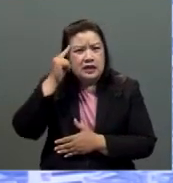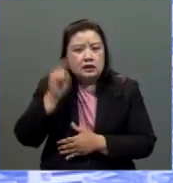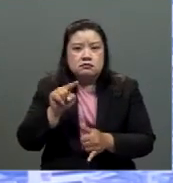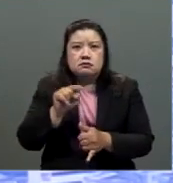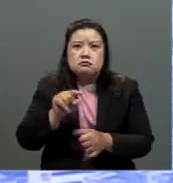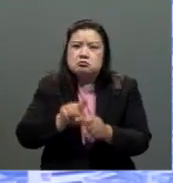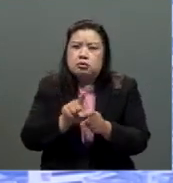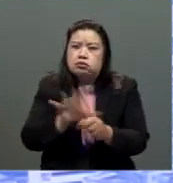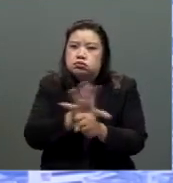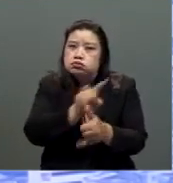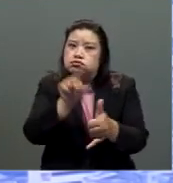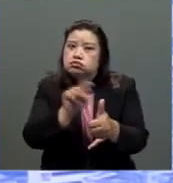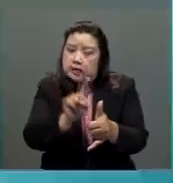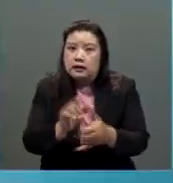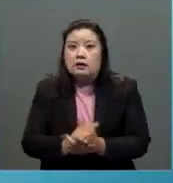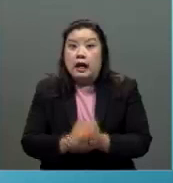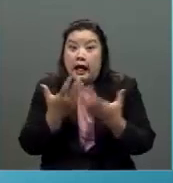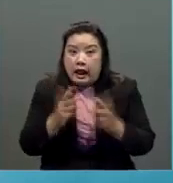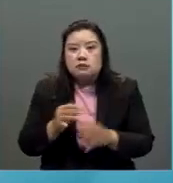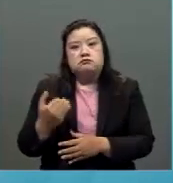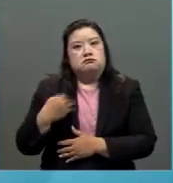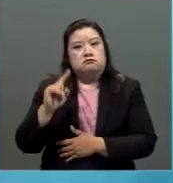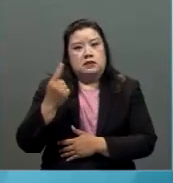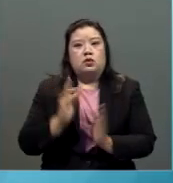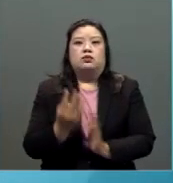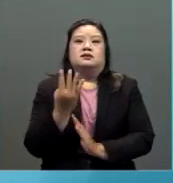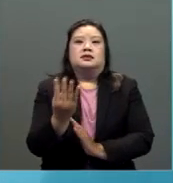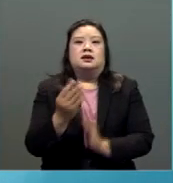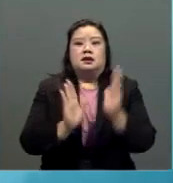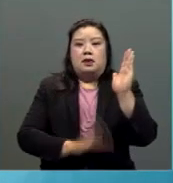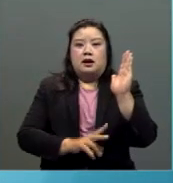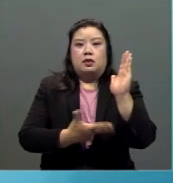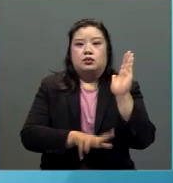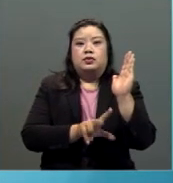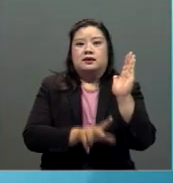รายนะครับซึ่งตัวเลขต่างๆเหล่านี้ของจังหวัดภูเก็ตนี่ก็ยัง